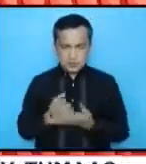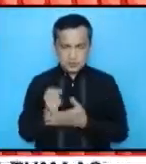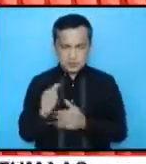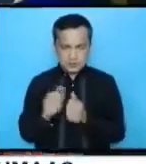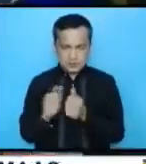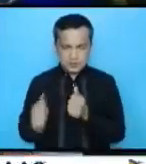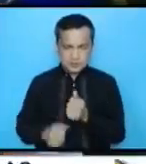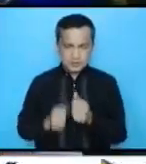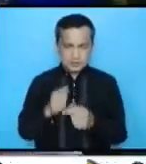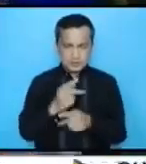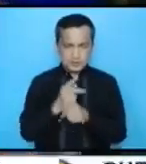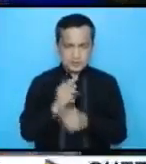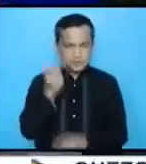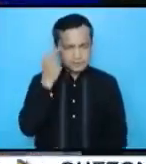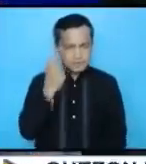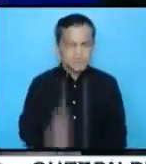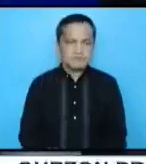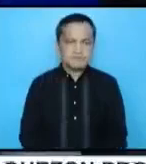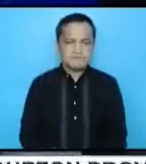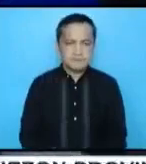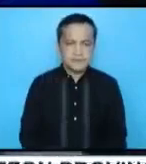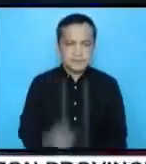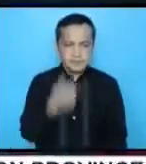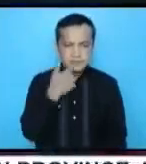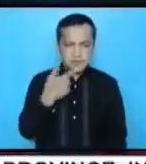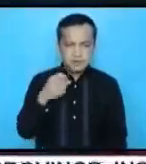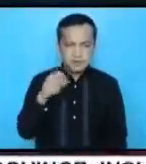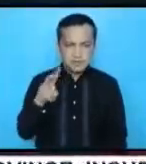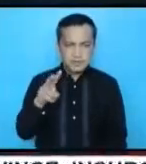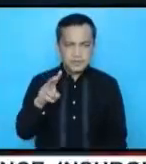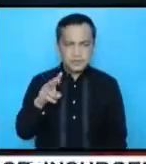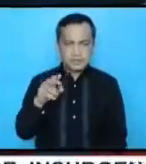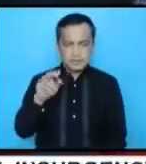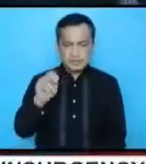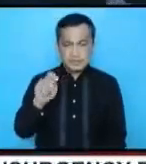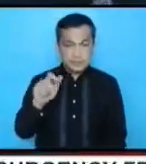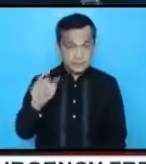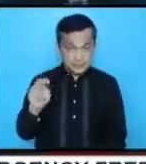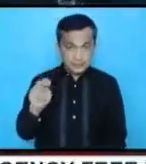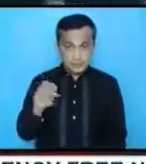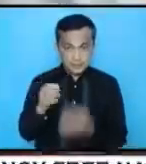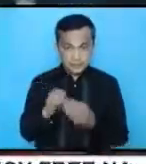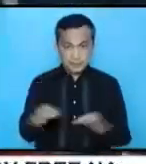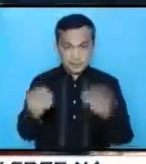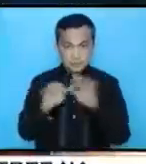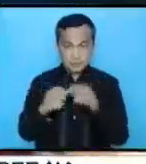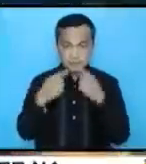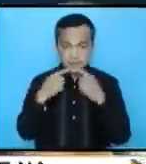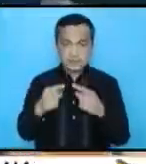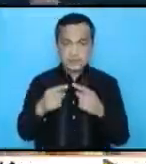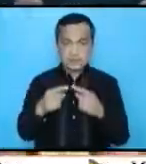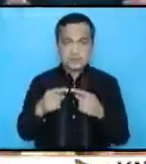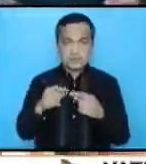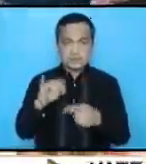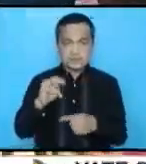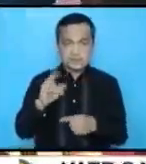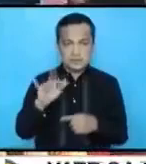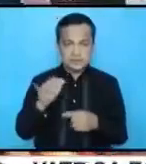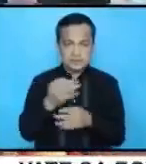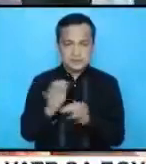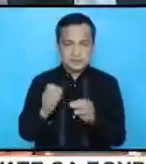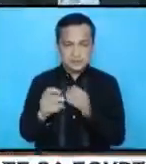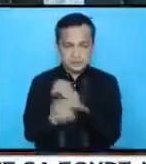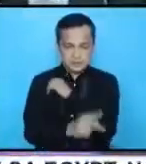ng gobyerno. Ayon kay Governor Dr. Helen Tan, mahalaga ang deklarasyon na insurgency free na ang lalawigan upang lalo